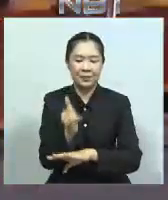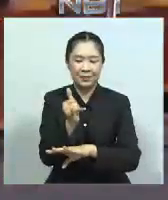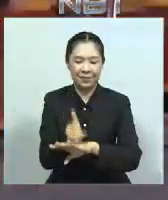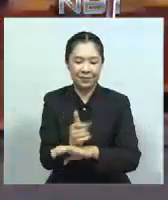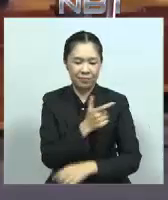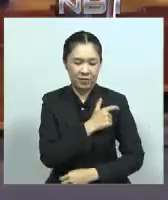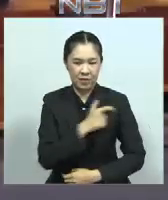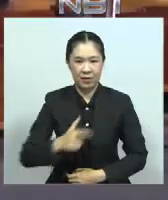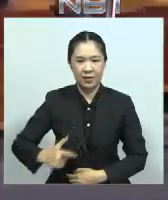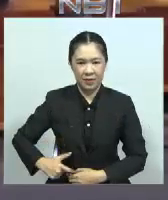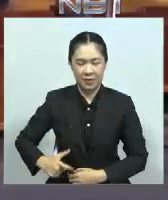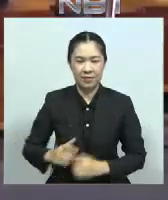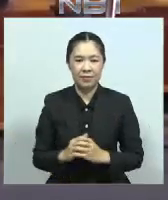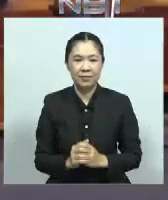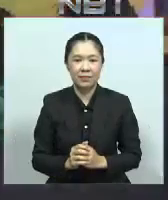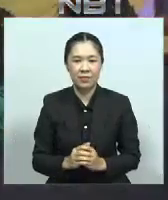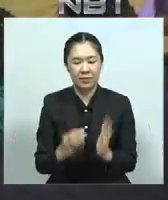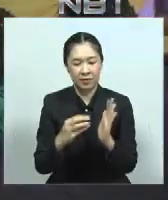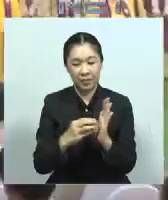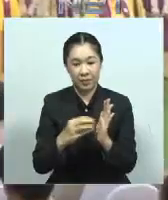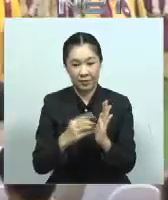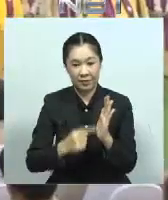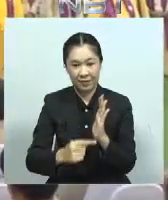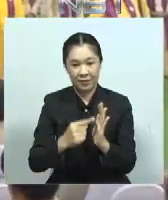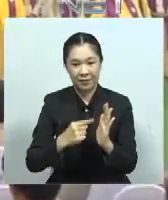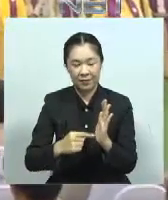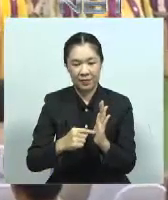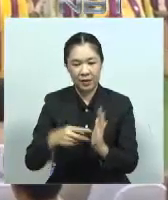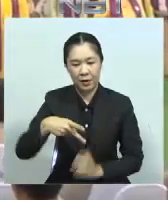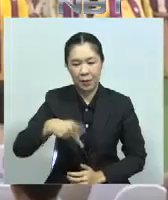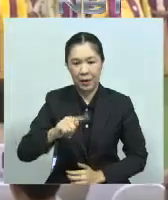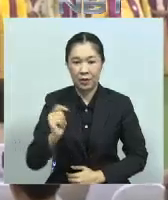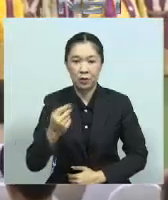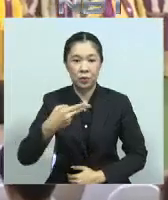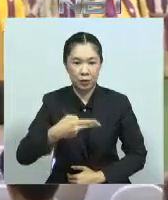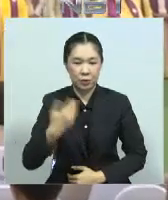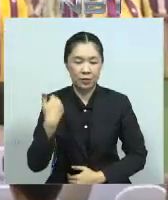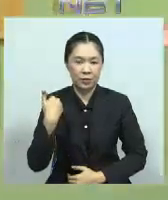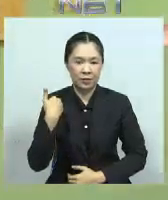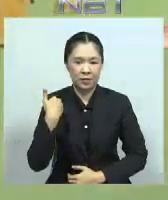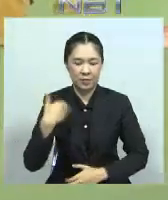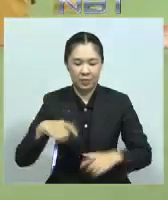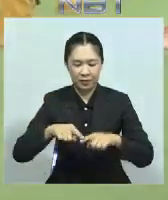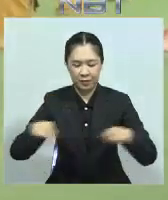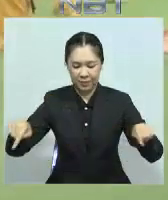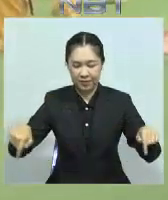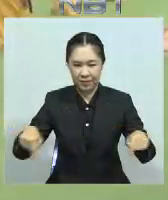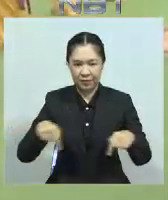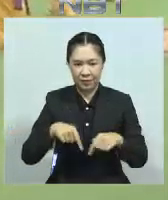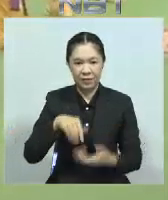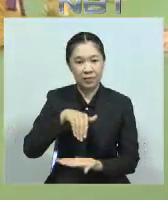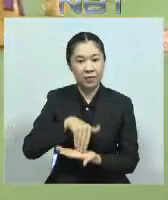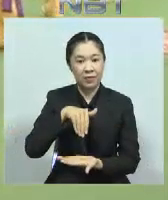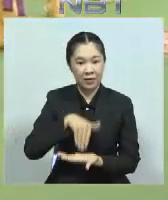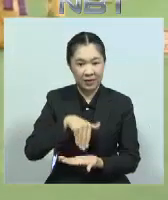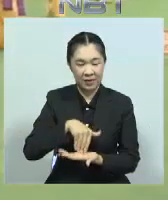ภิเษกมาในพื้นที่ภาคกลางกันบ้างอย่างเช่นที่จังหวัดปทุมธานีนะคะก็จัดขึ้นที่เวทีมหรสพสมโภชที่บ